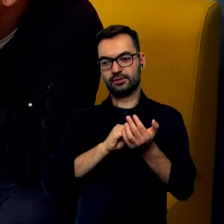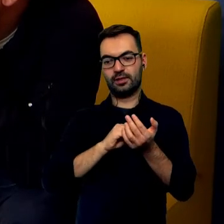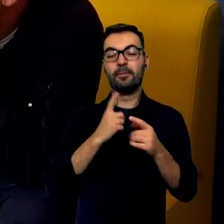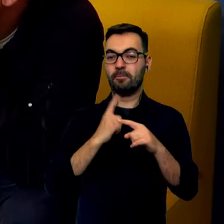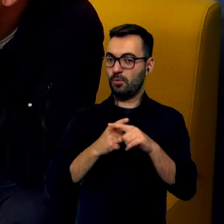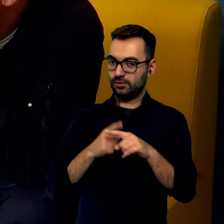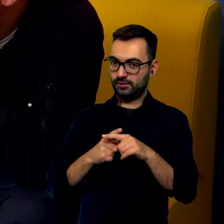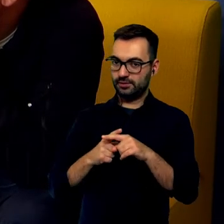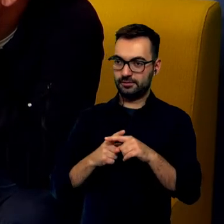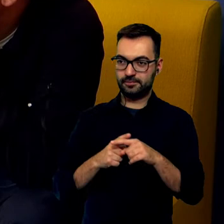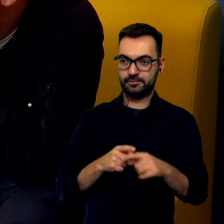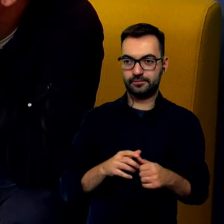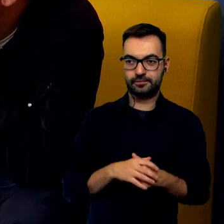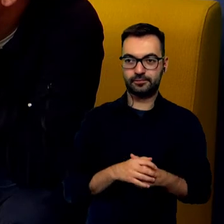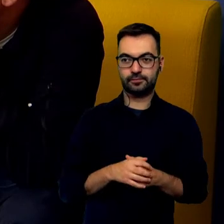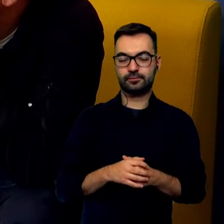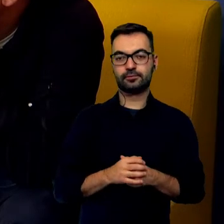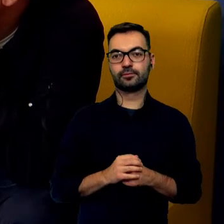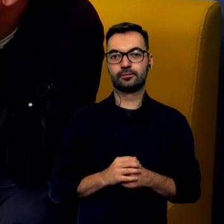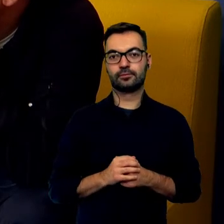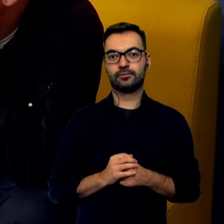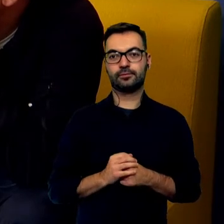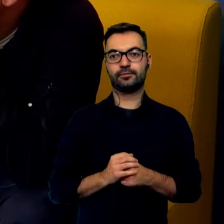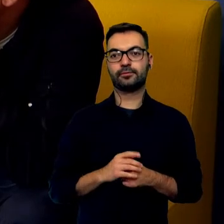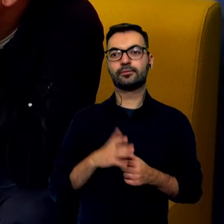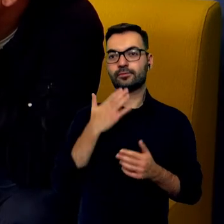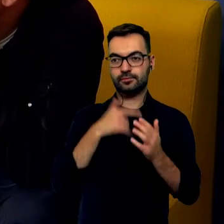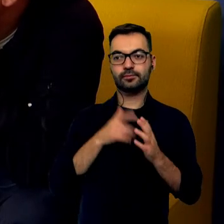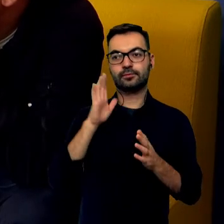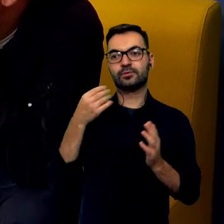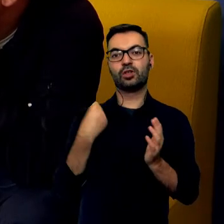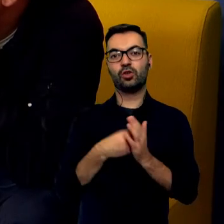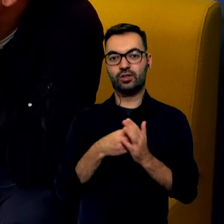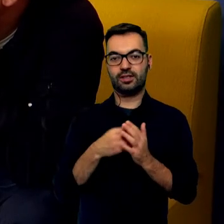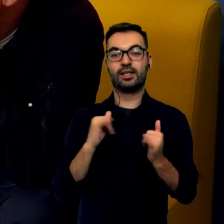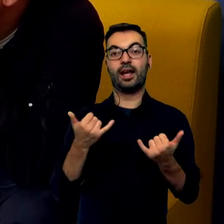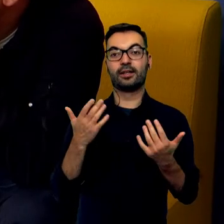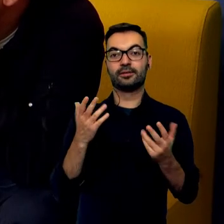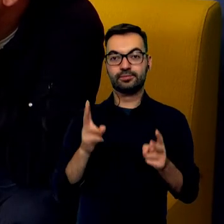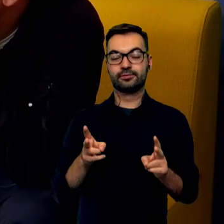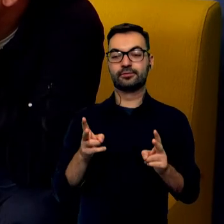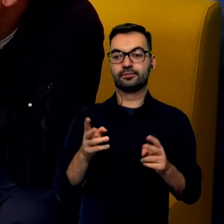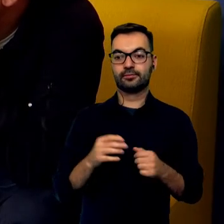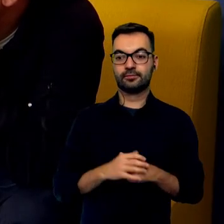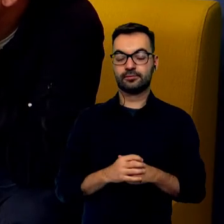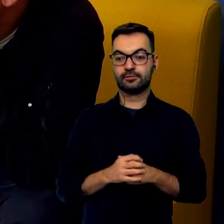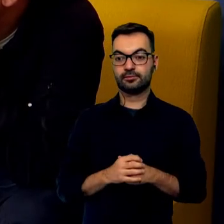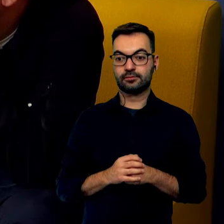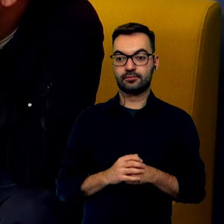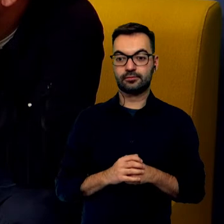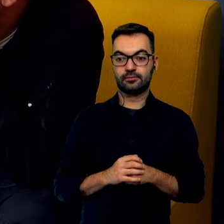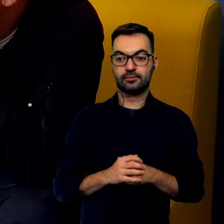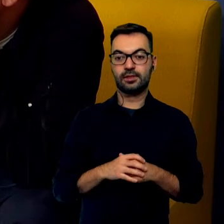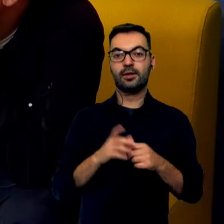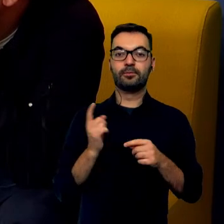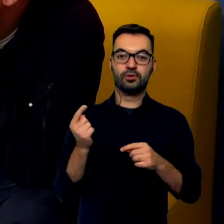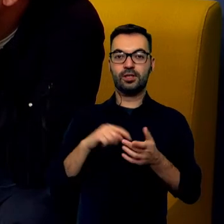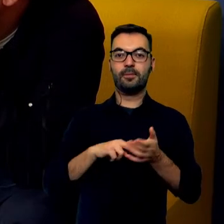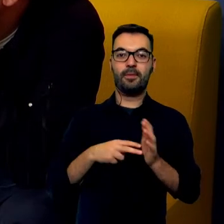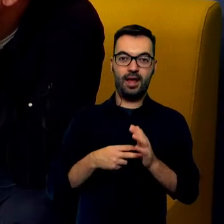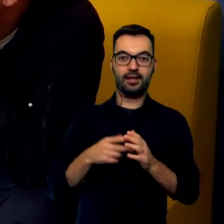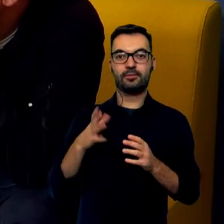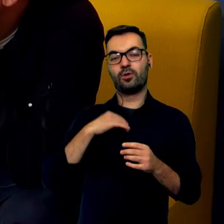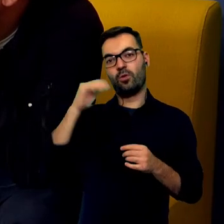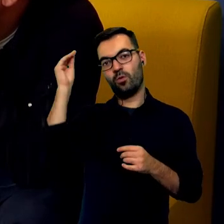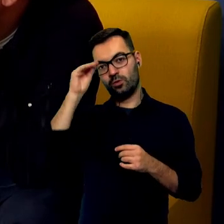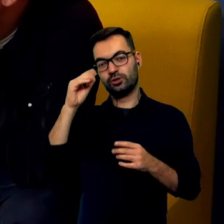taki pozytywny sposób, że doceniają potem ten moment, kiedy są na planie, kiedy mogą się uczyć,